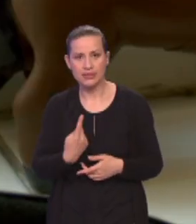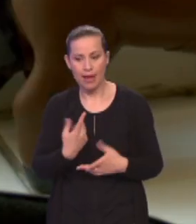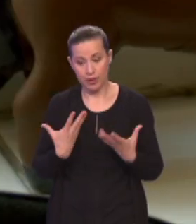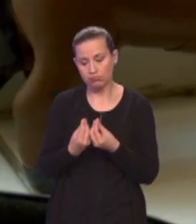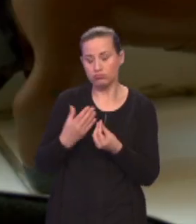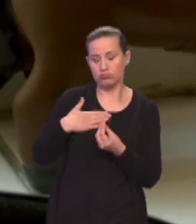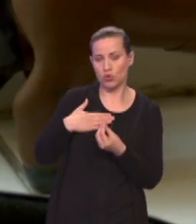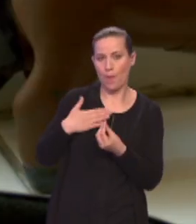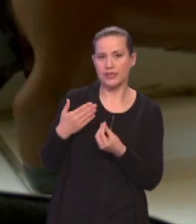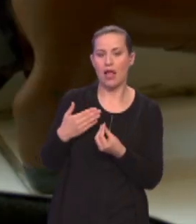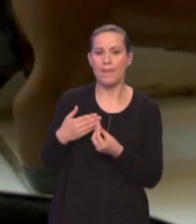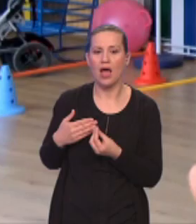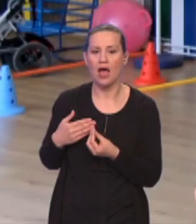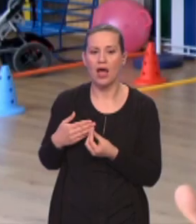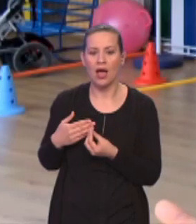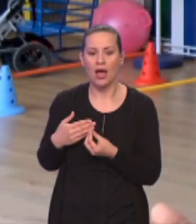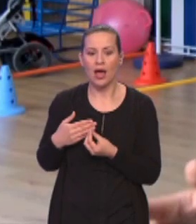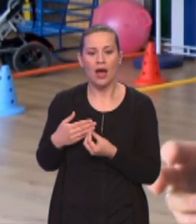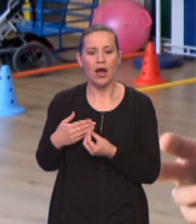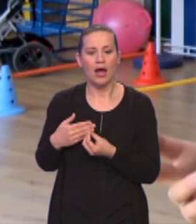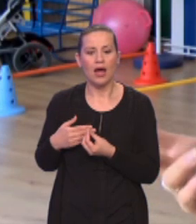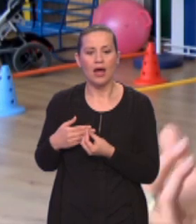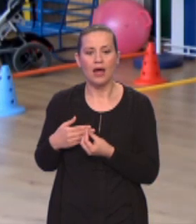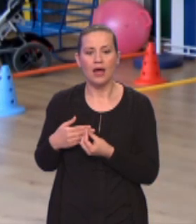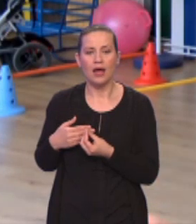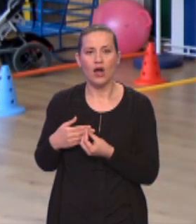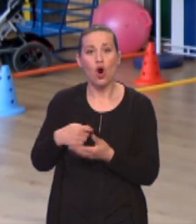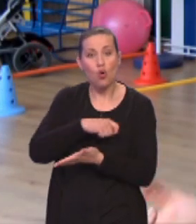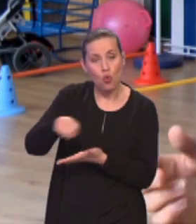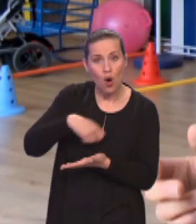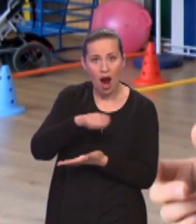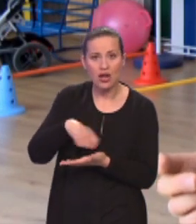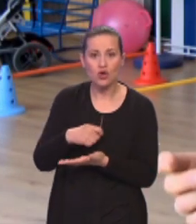jel? Meni pravu, kuhaju,